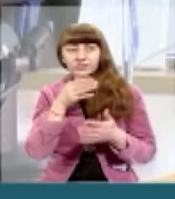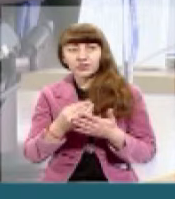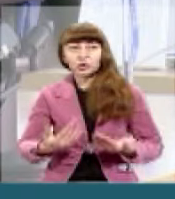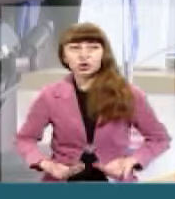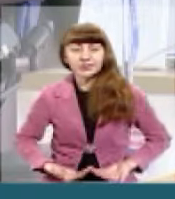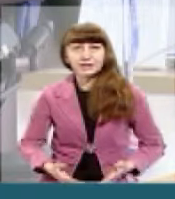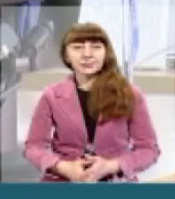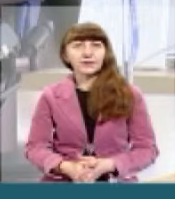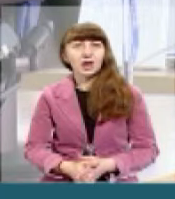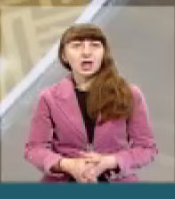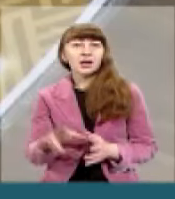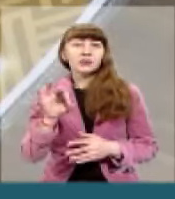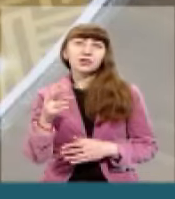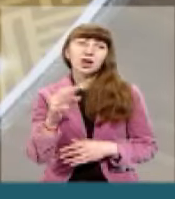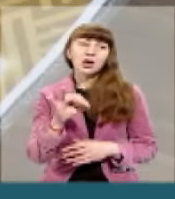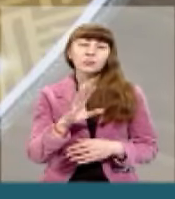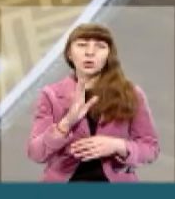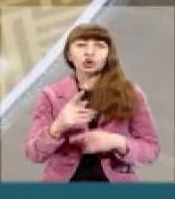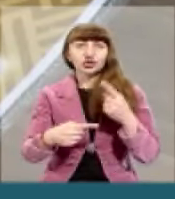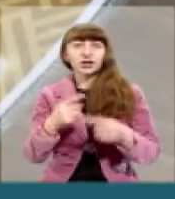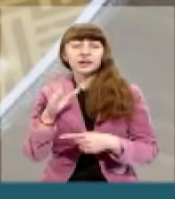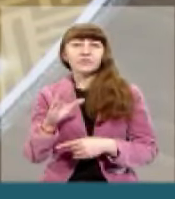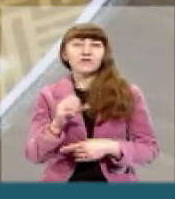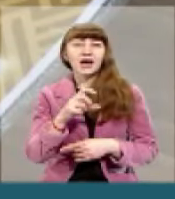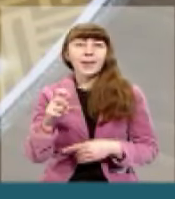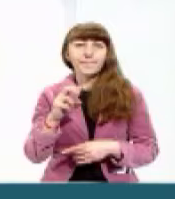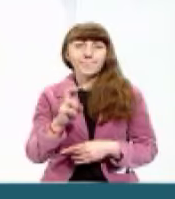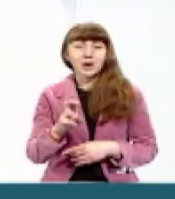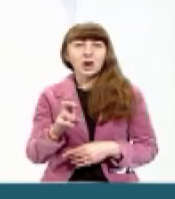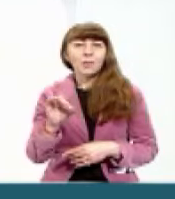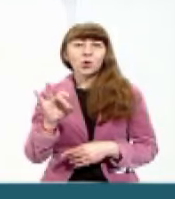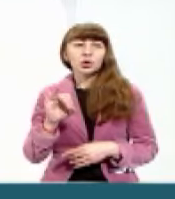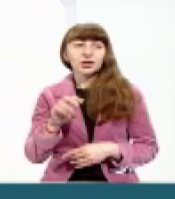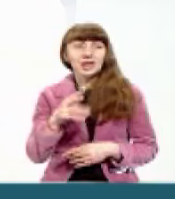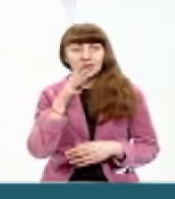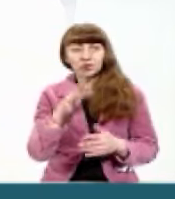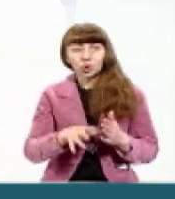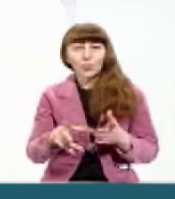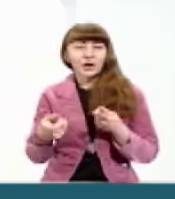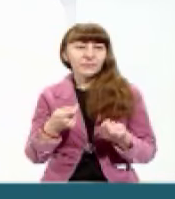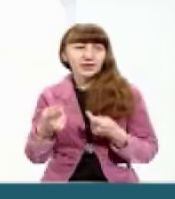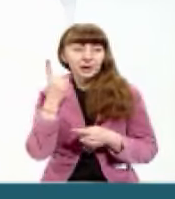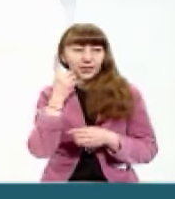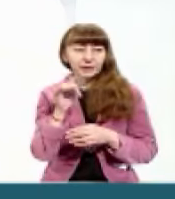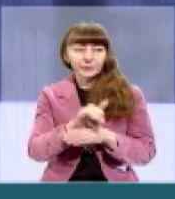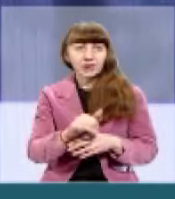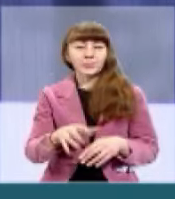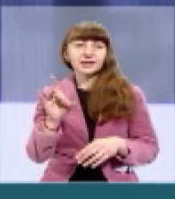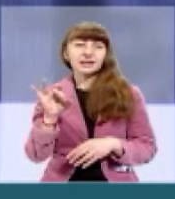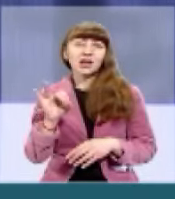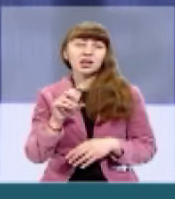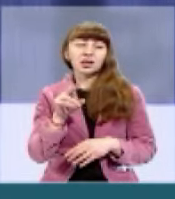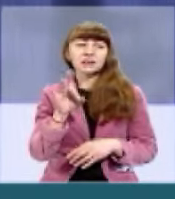жительства. Декларацию можно представить через веб-портал, кабинет налогоплательщика, электронного правительства, мобильные приложения,